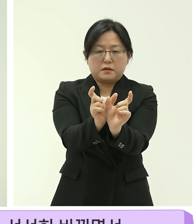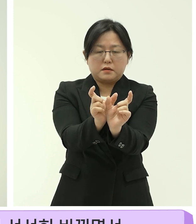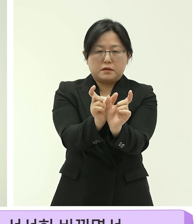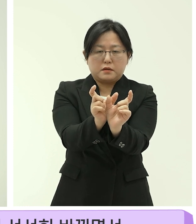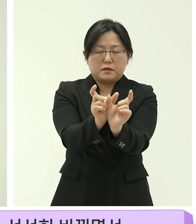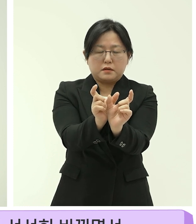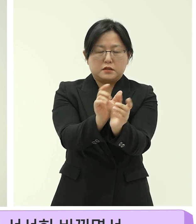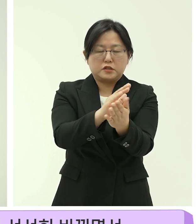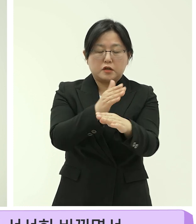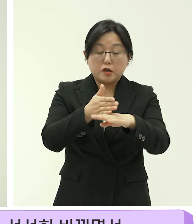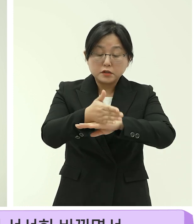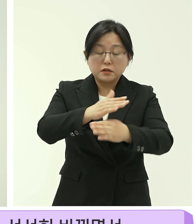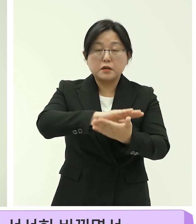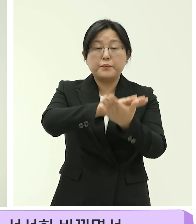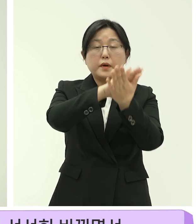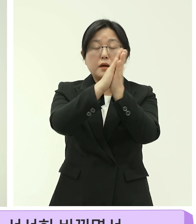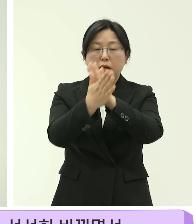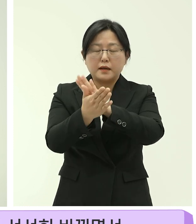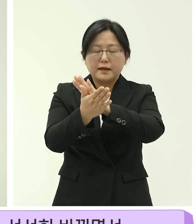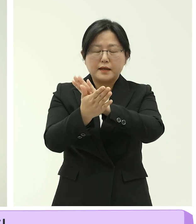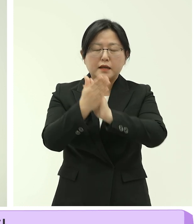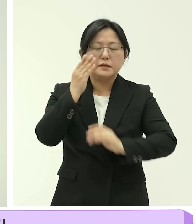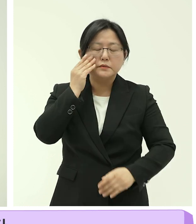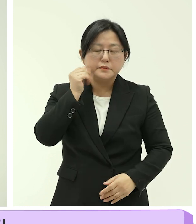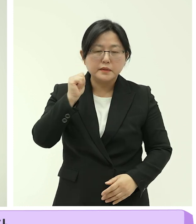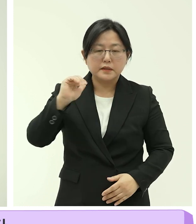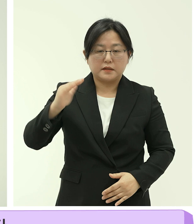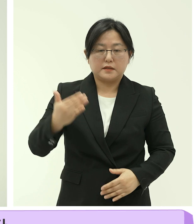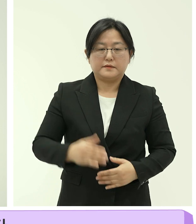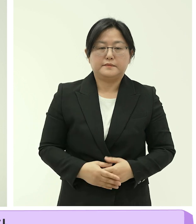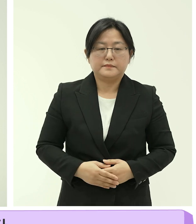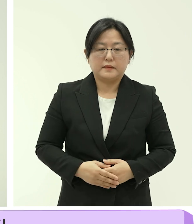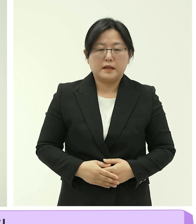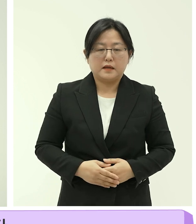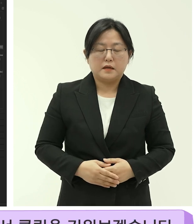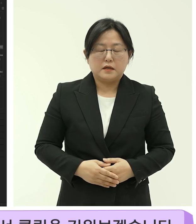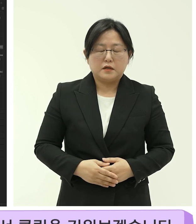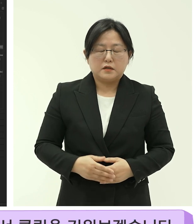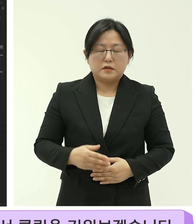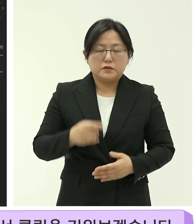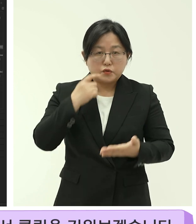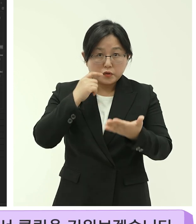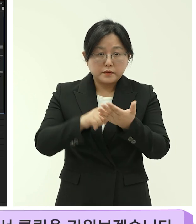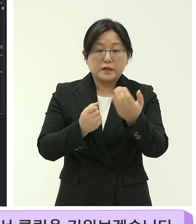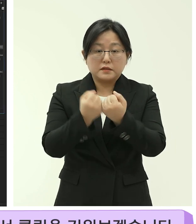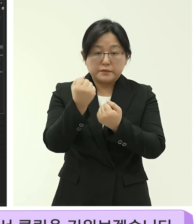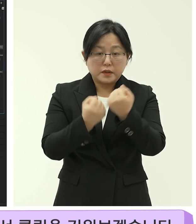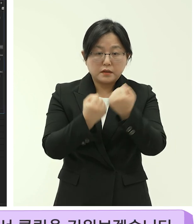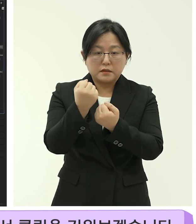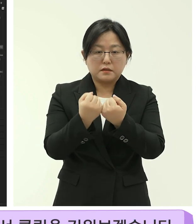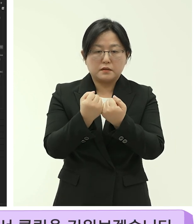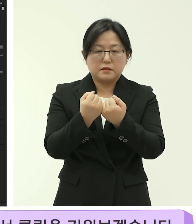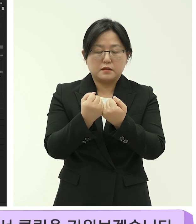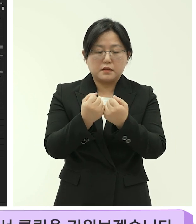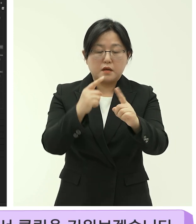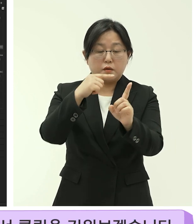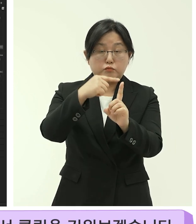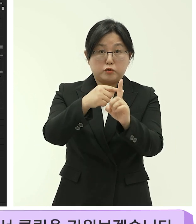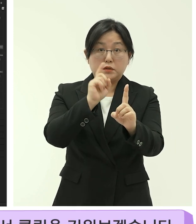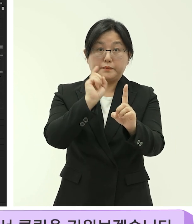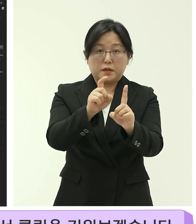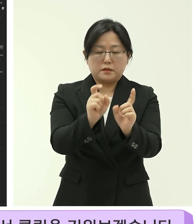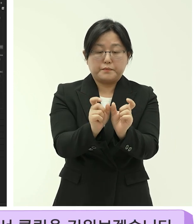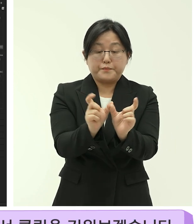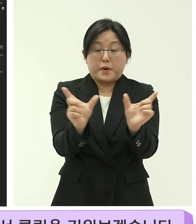있어야 겹쳐 있는 부분이 서서히 바뀌면서 원활하게 효과가 적용됩니다. 좀 더 알기 쉽게 말을 하자면